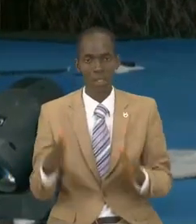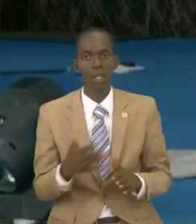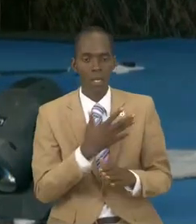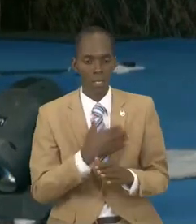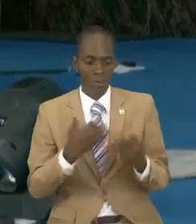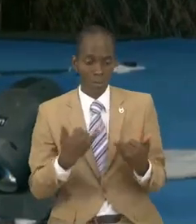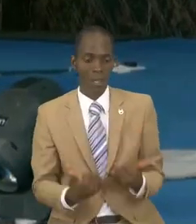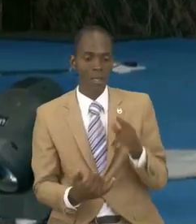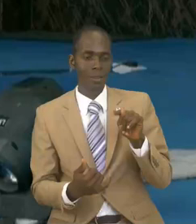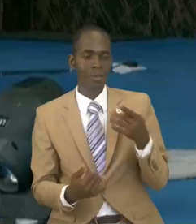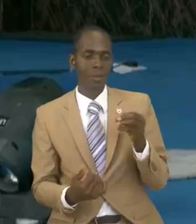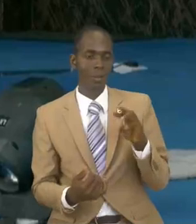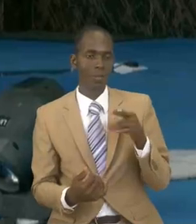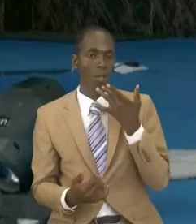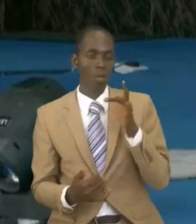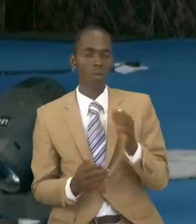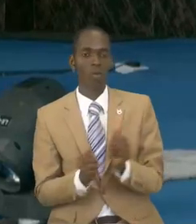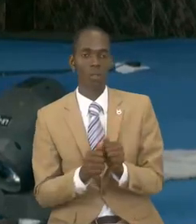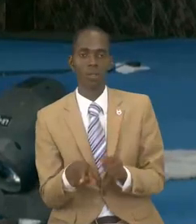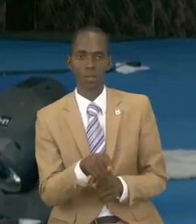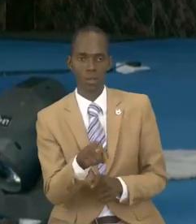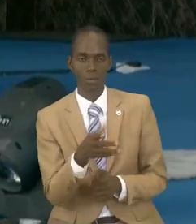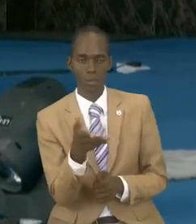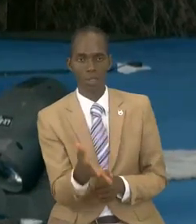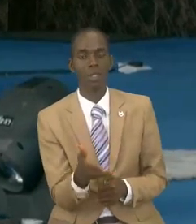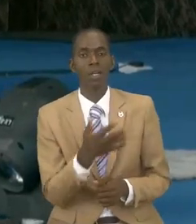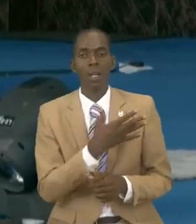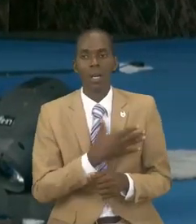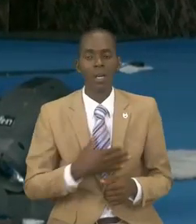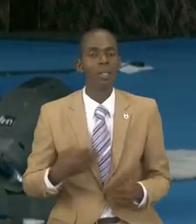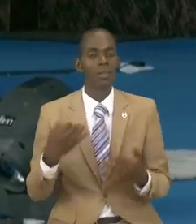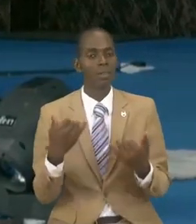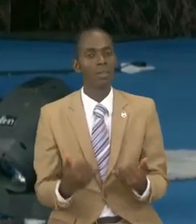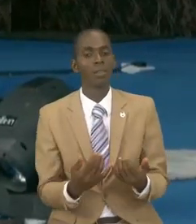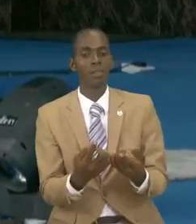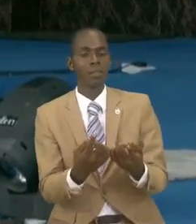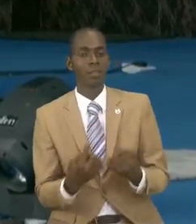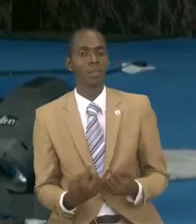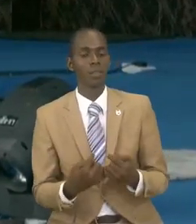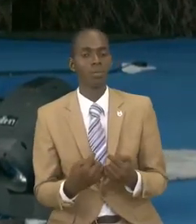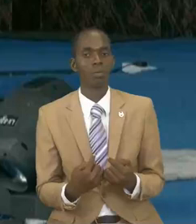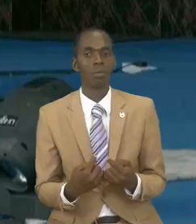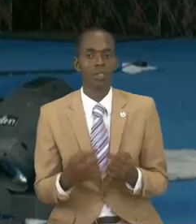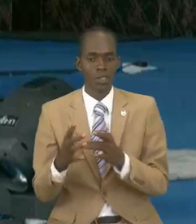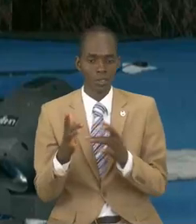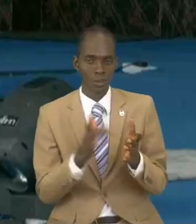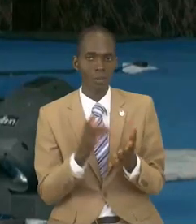de Jésus étaient de nouveau dans la maison et Thomas se trouvait avec eux.